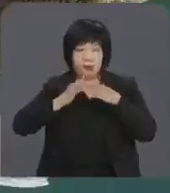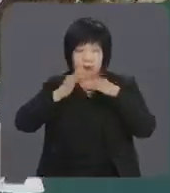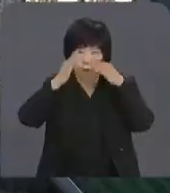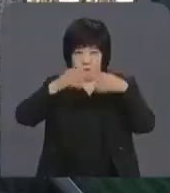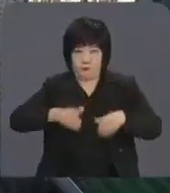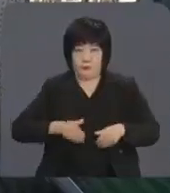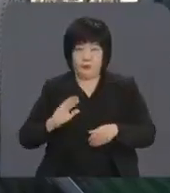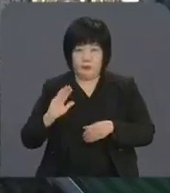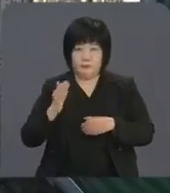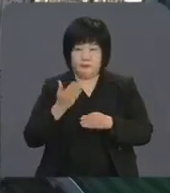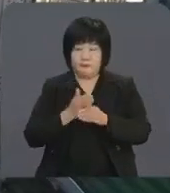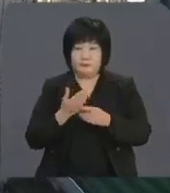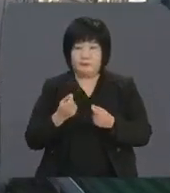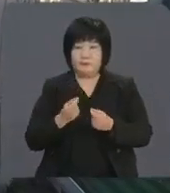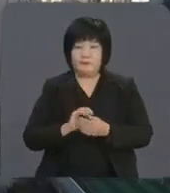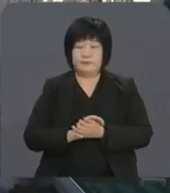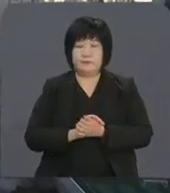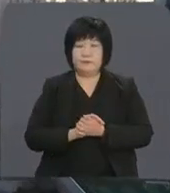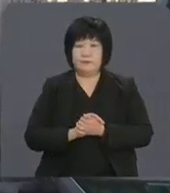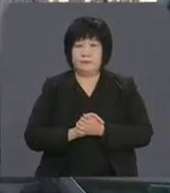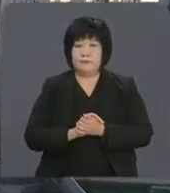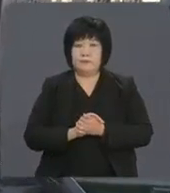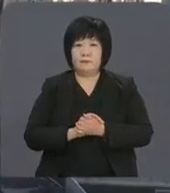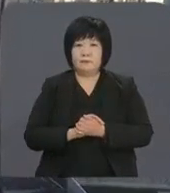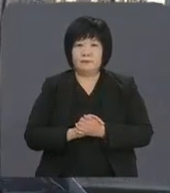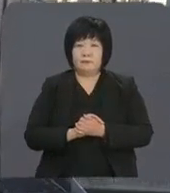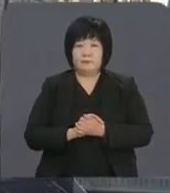보입니다 kbs 뉴스 최지영 이다